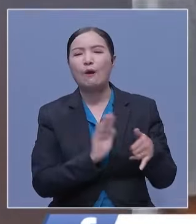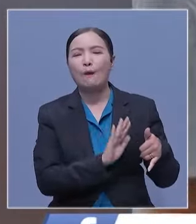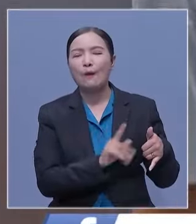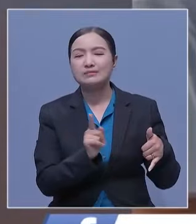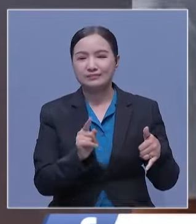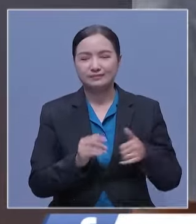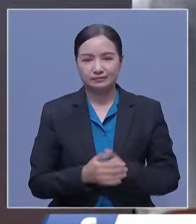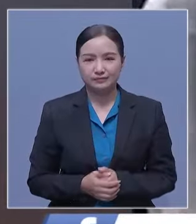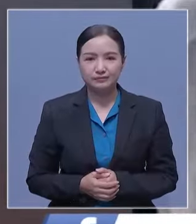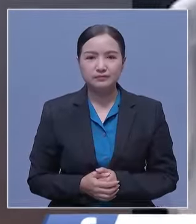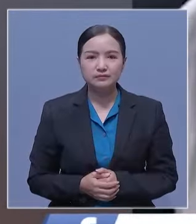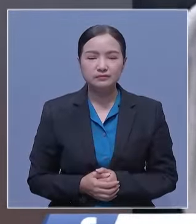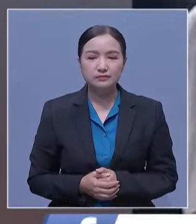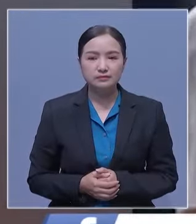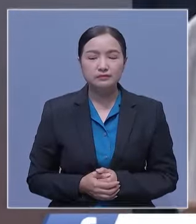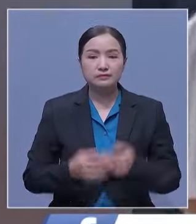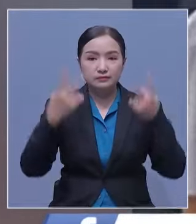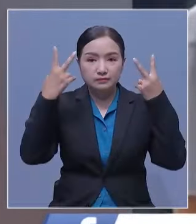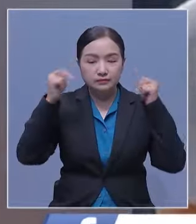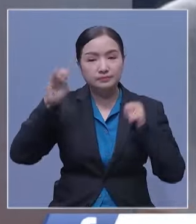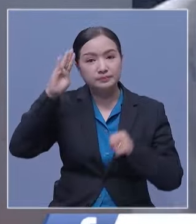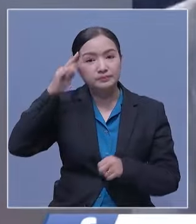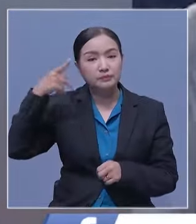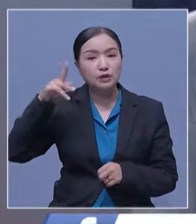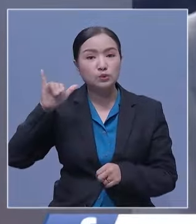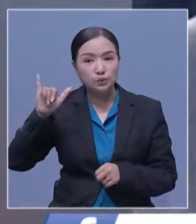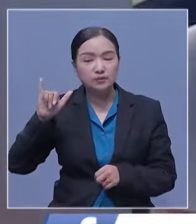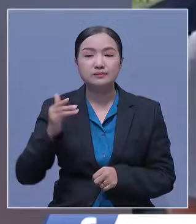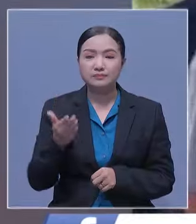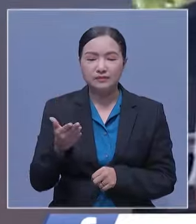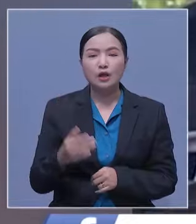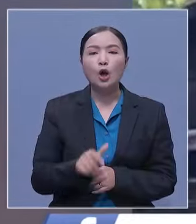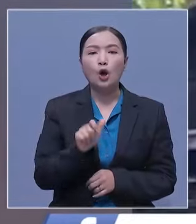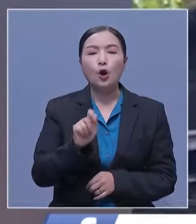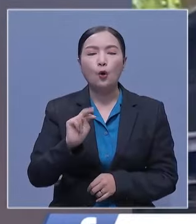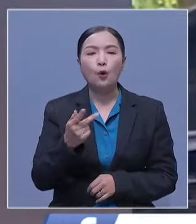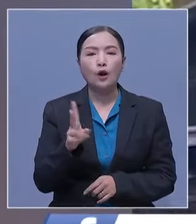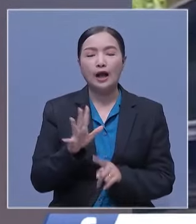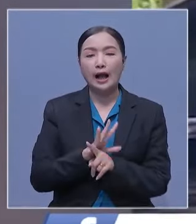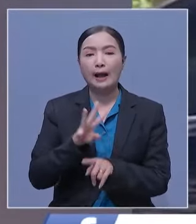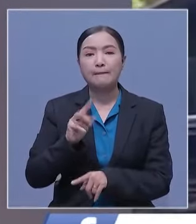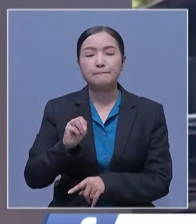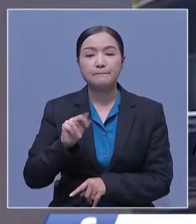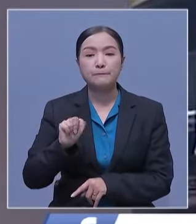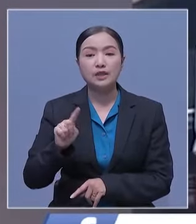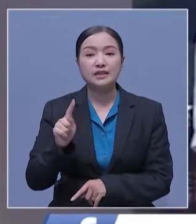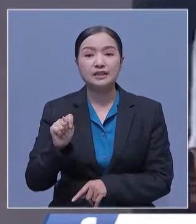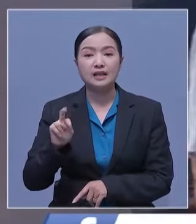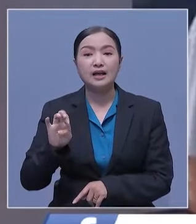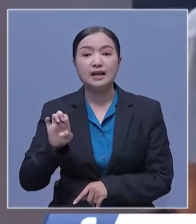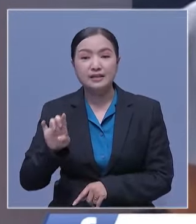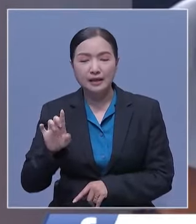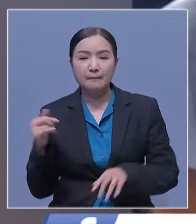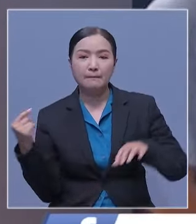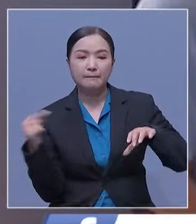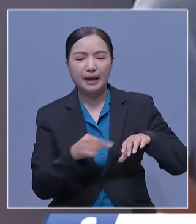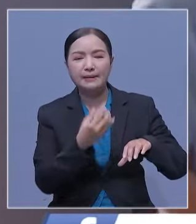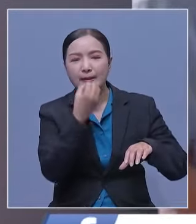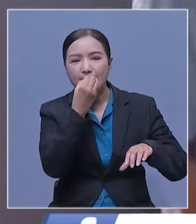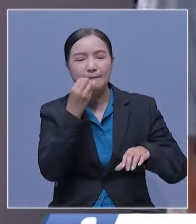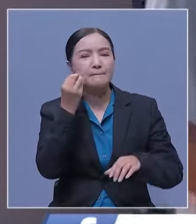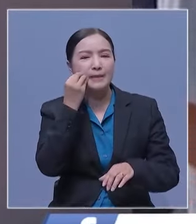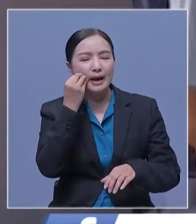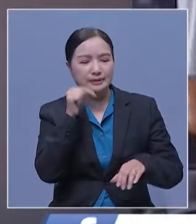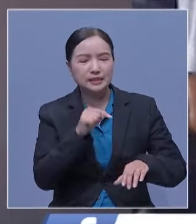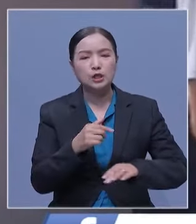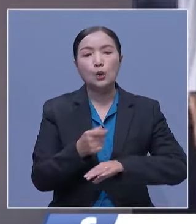พหลังจากที่พลเอกประยุทธ์จันทร์โอชาองคมนตรีอดีตนายกนะคะไปรับประทานอาหารที่บ้านเวียงเหล็กจังหวัด